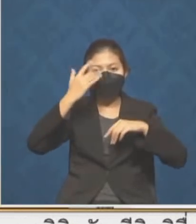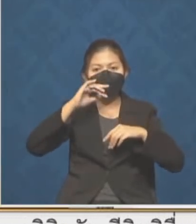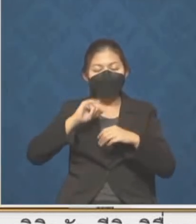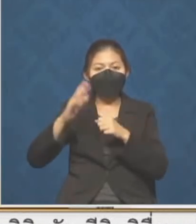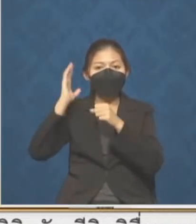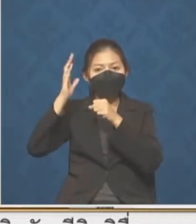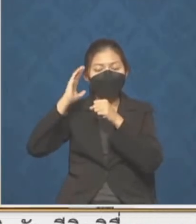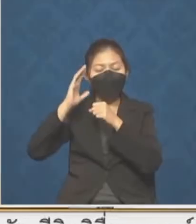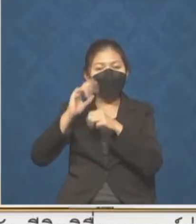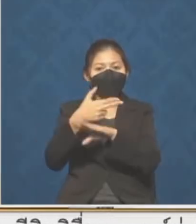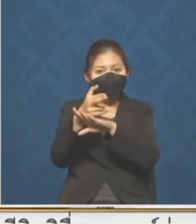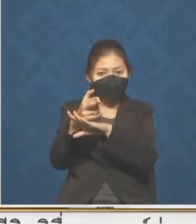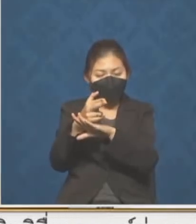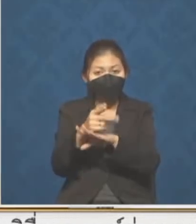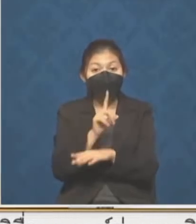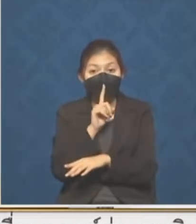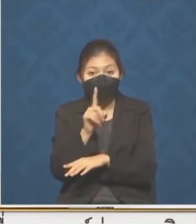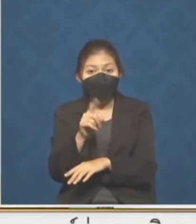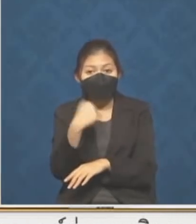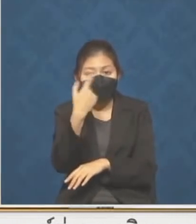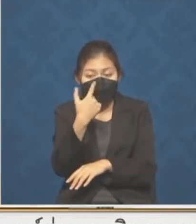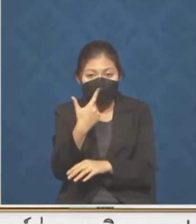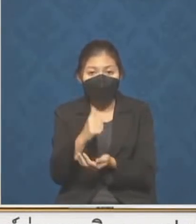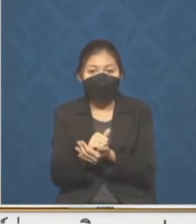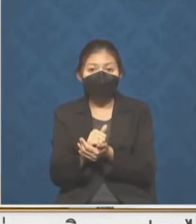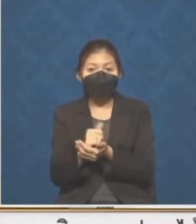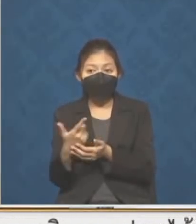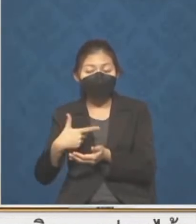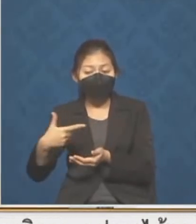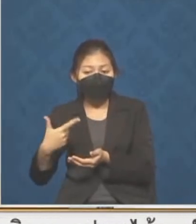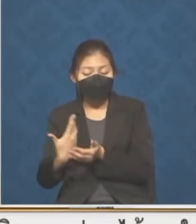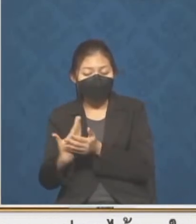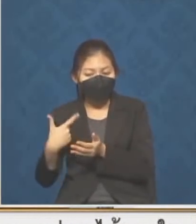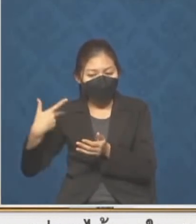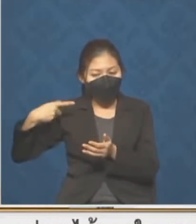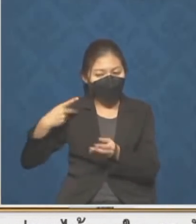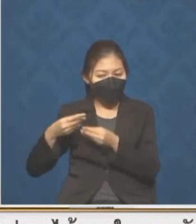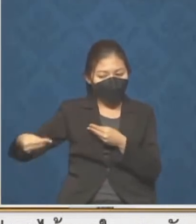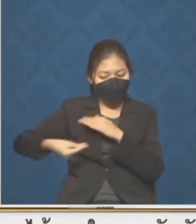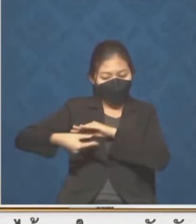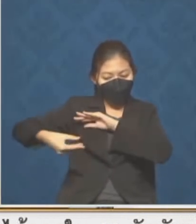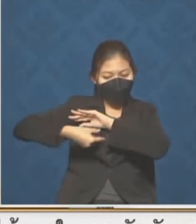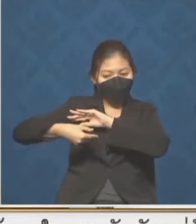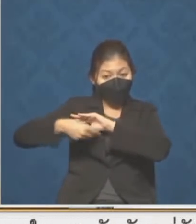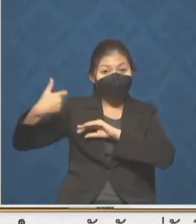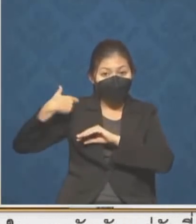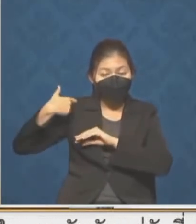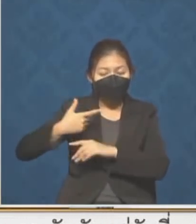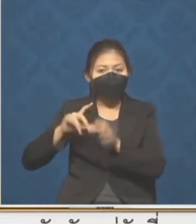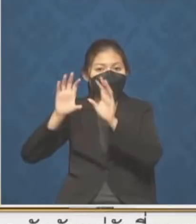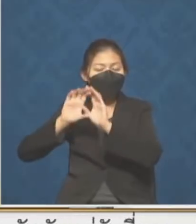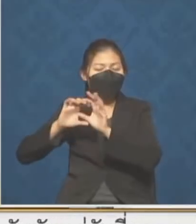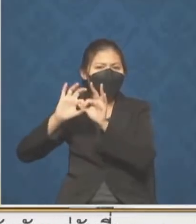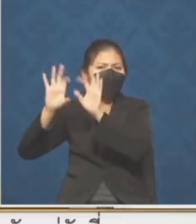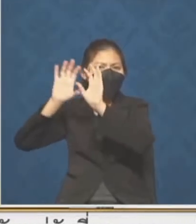าสื่อมวลชนแล้วเราก็ถามว่ามีใครมาดีลผลประโยชน์ท่านหรือเปล่าอันนี้เกี่ยวกับรัฐบาลและสิ่ง